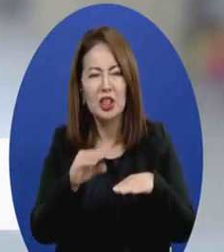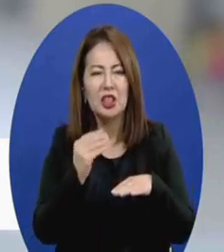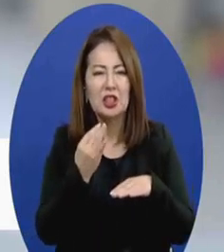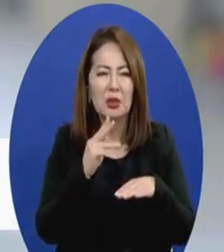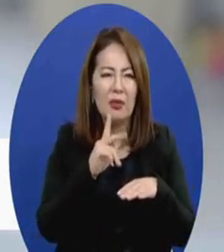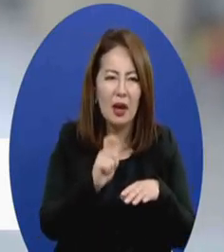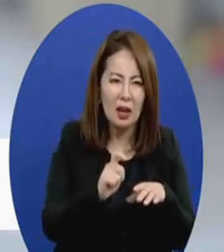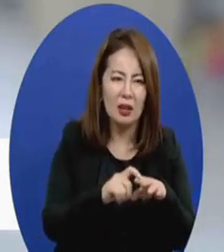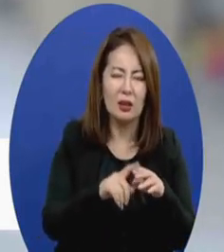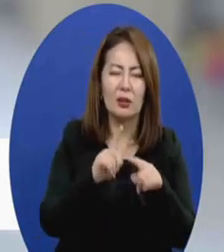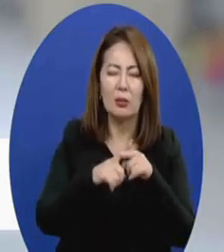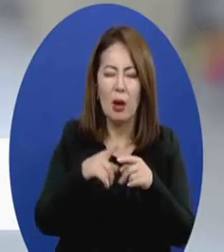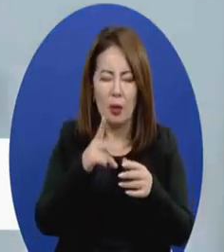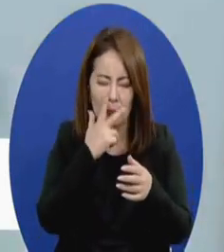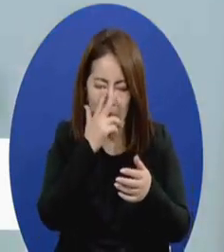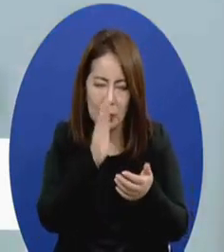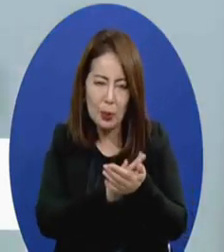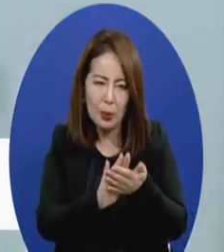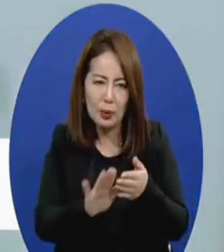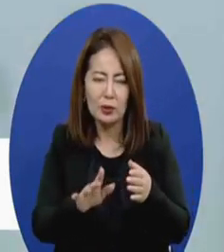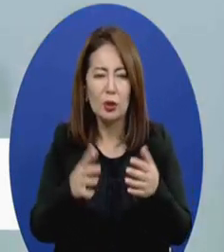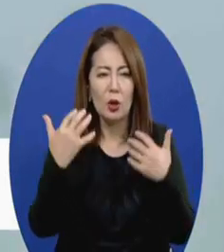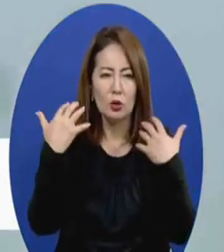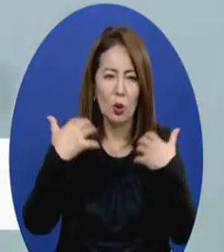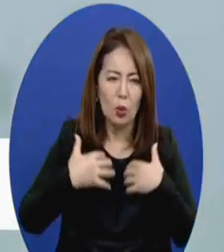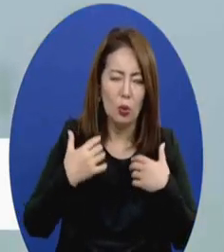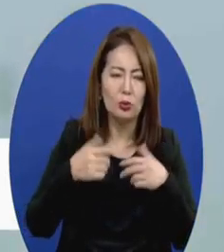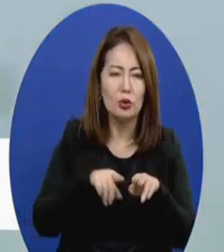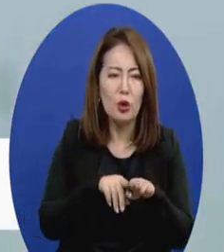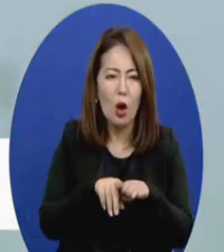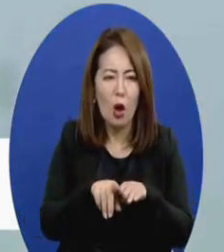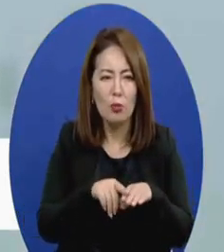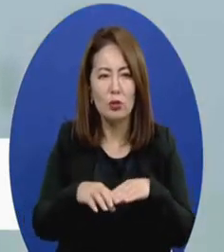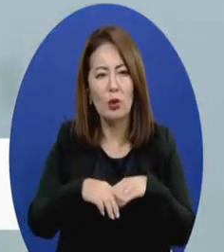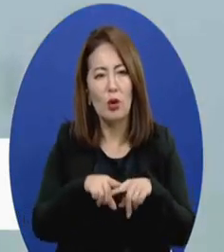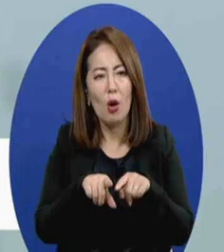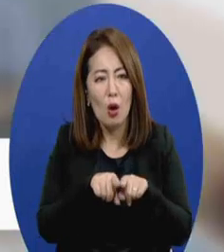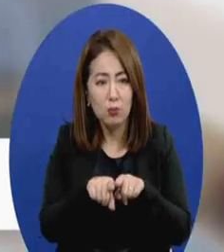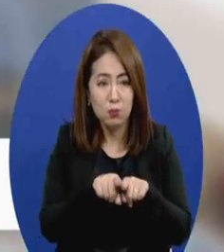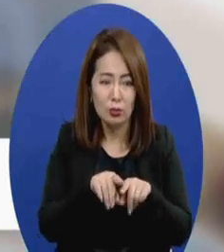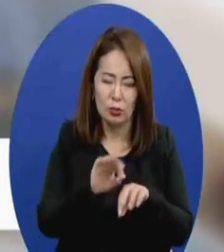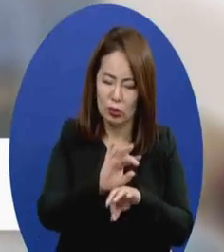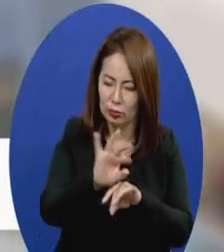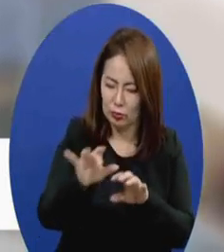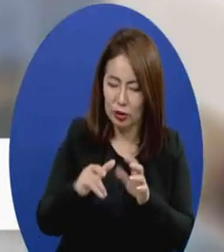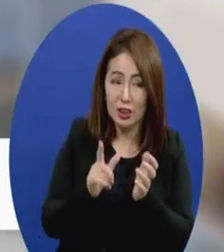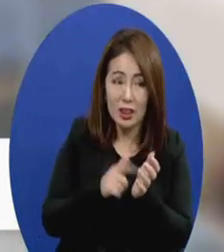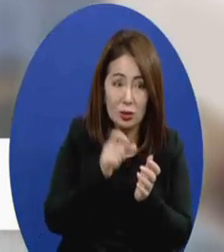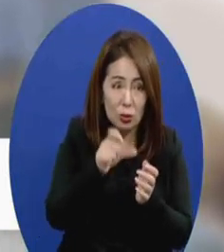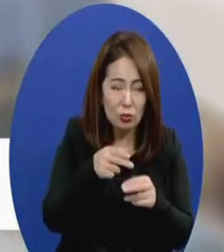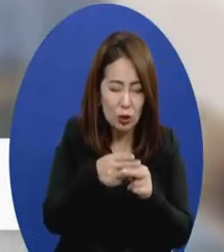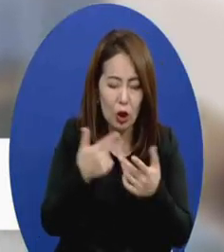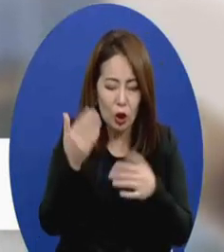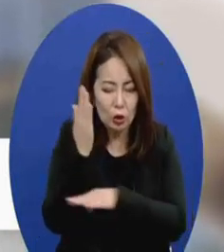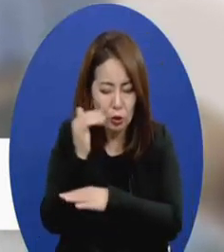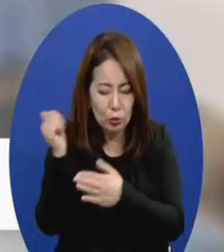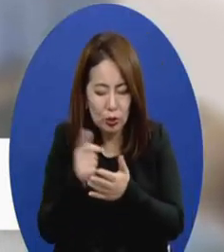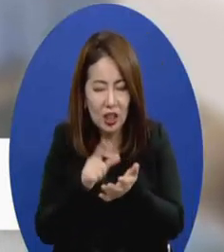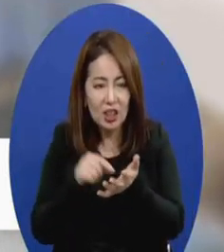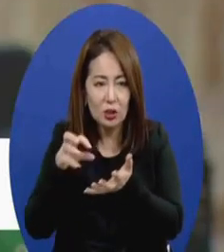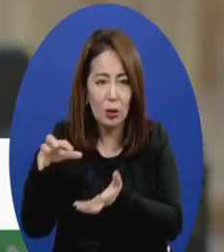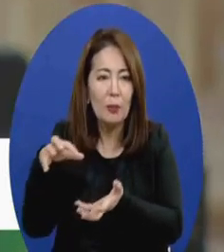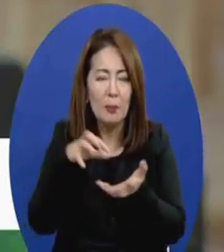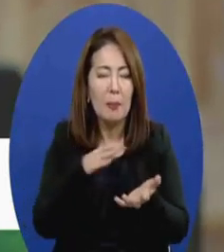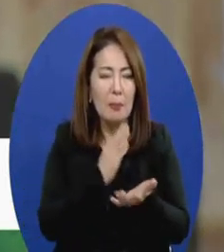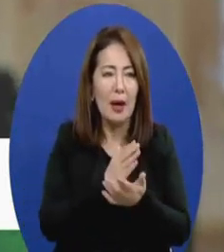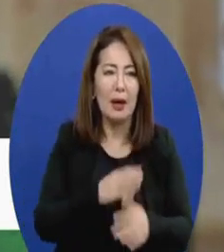44.4 сая төгрөгийн өнтөг бүхий багцыг хөдөлмөр нийгэм хамгааллын яамд хүлээлгэн өглөө. Энэхүү багц нь эрэгтэй эмэгтэй хүмүүст зориулсан сонголтод